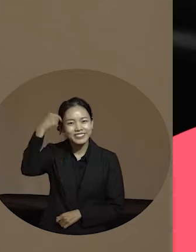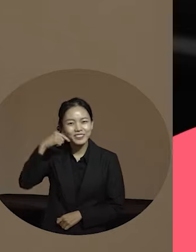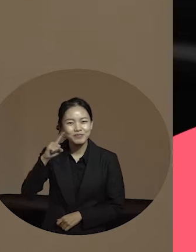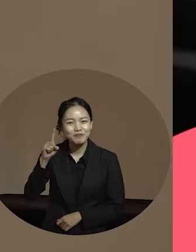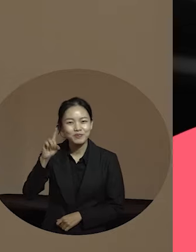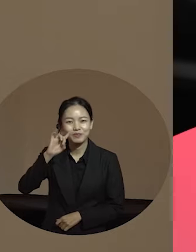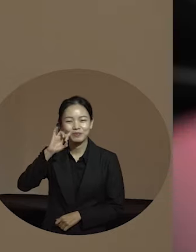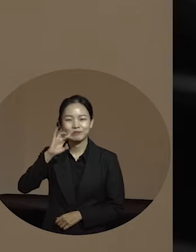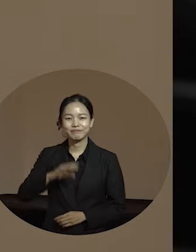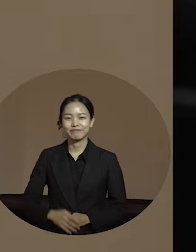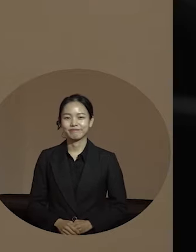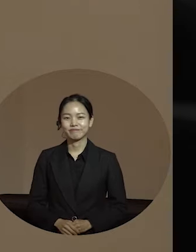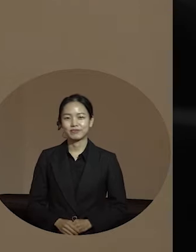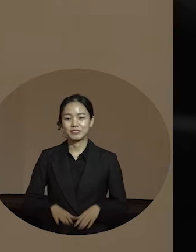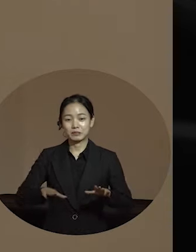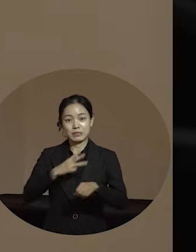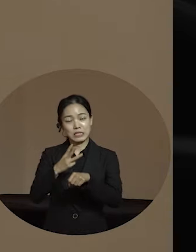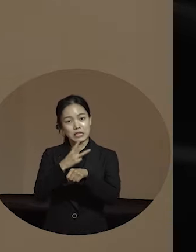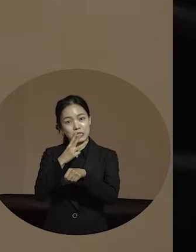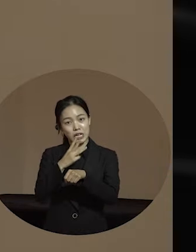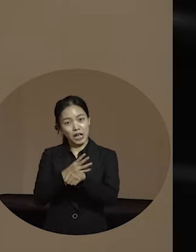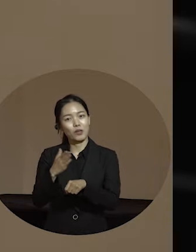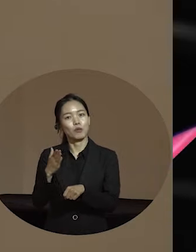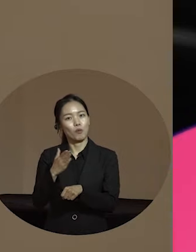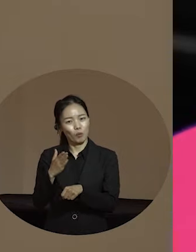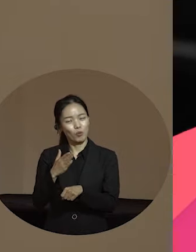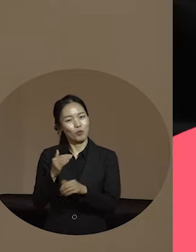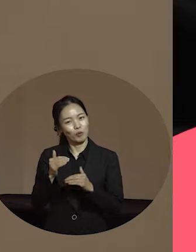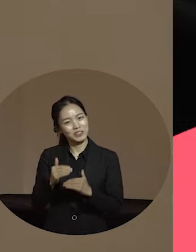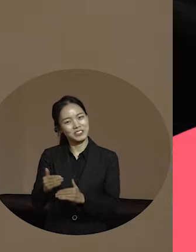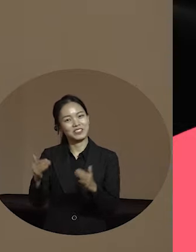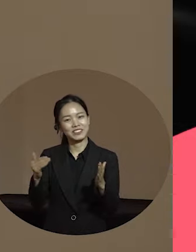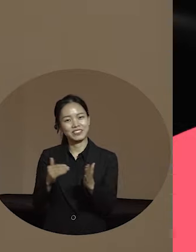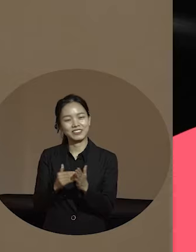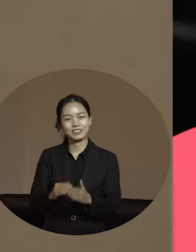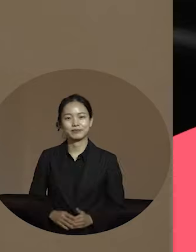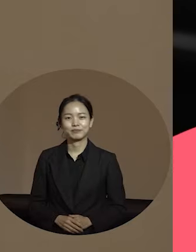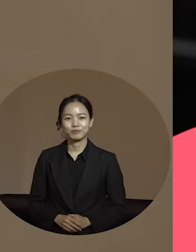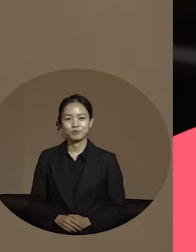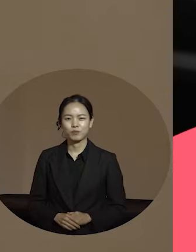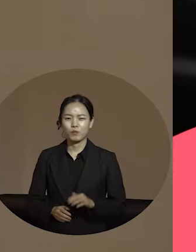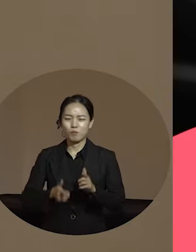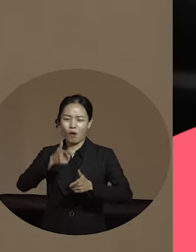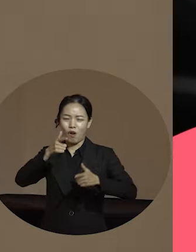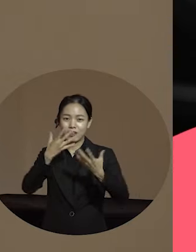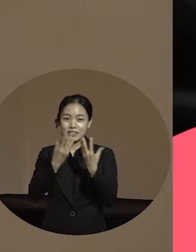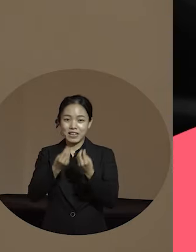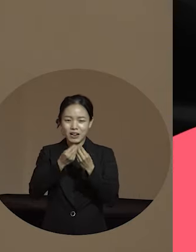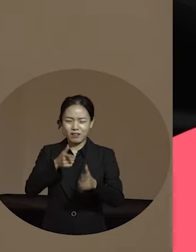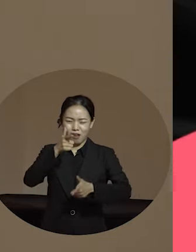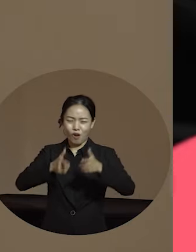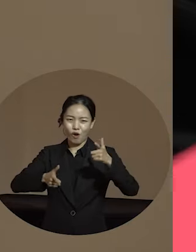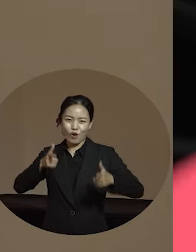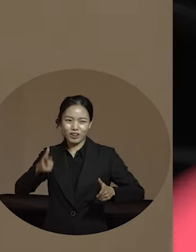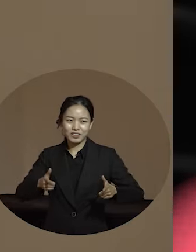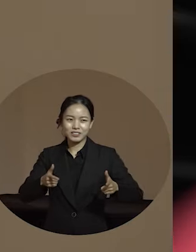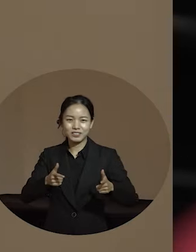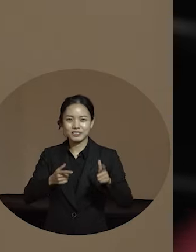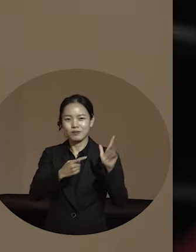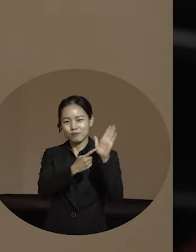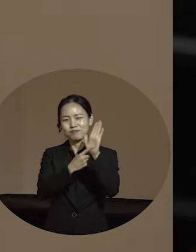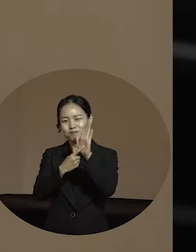모르겠어요. 한 3시간 남짓 되는데요. 저희가 다양한 사례들 좀 들려드리기 위해서 노력을